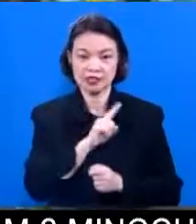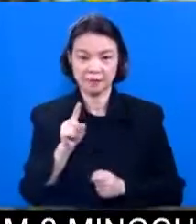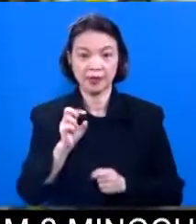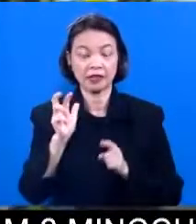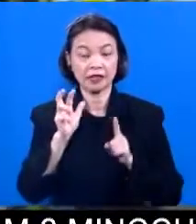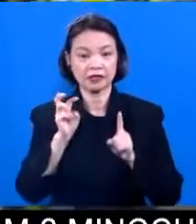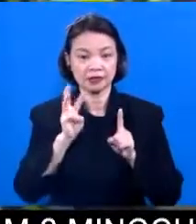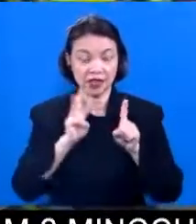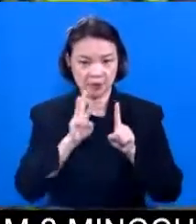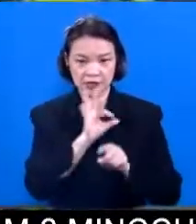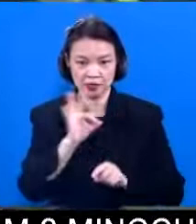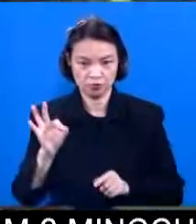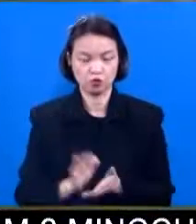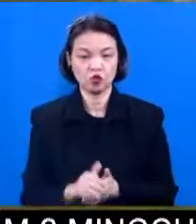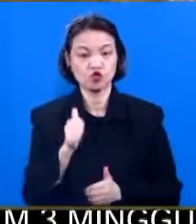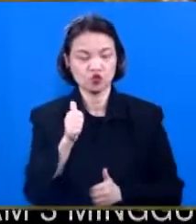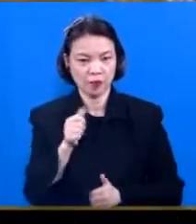Rp12.000-13.000 agar margin keuntungan tetap terjaga.